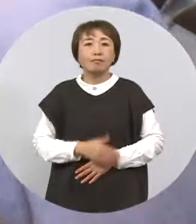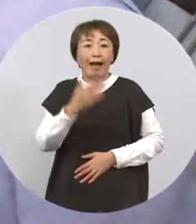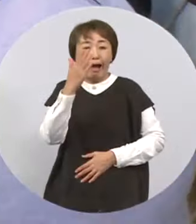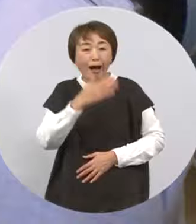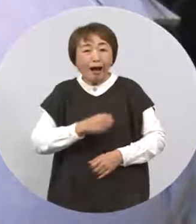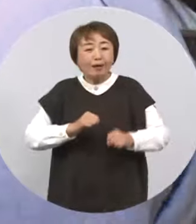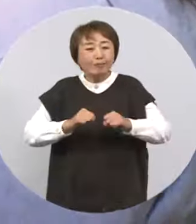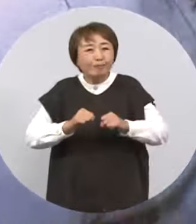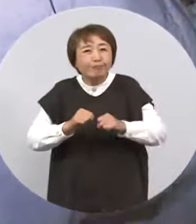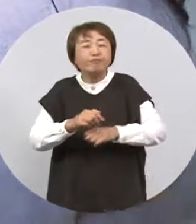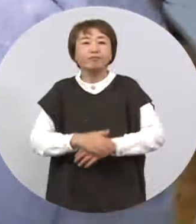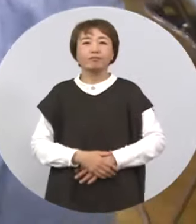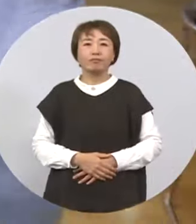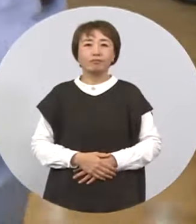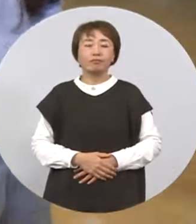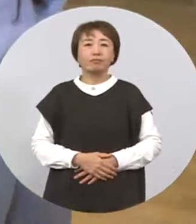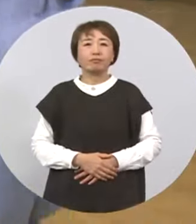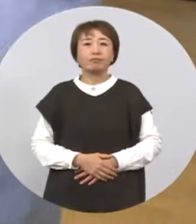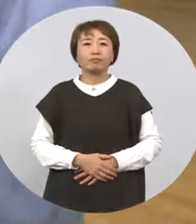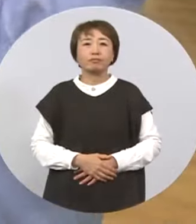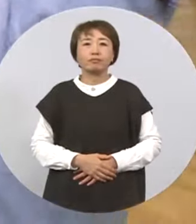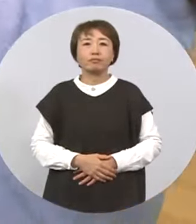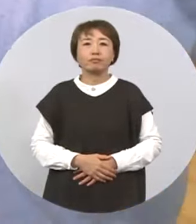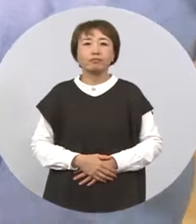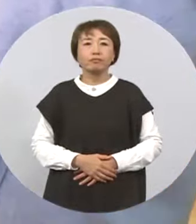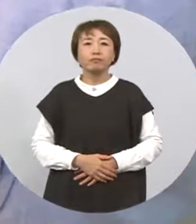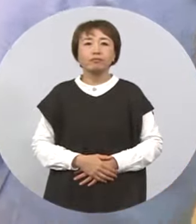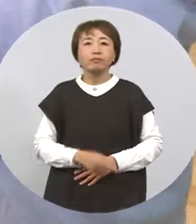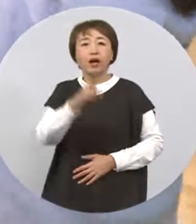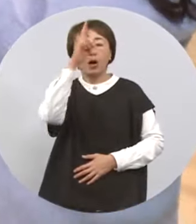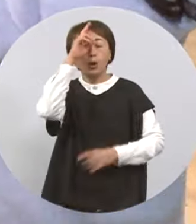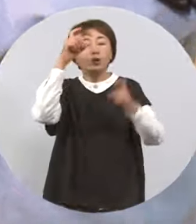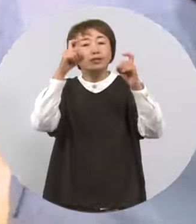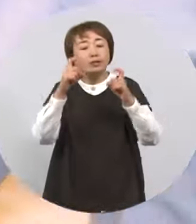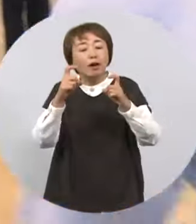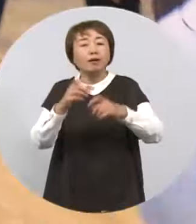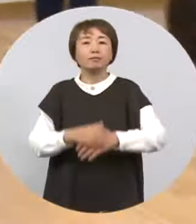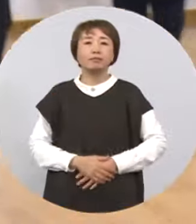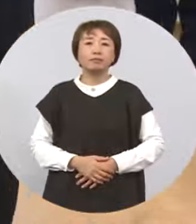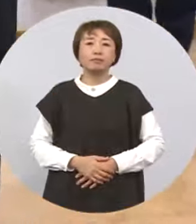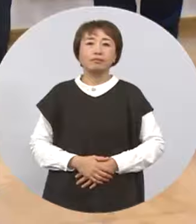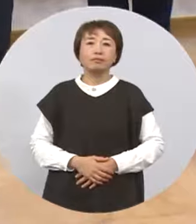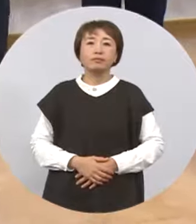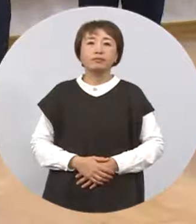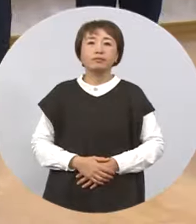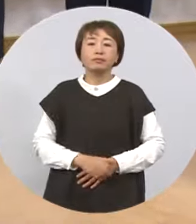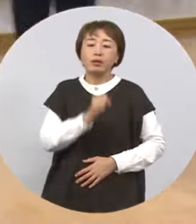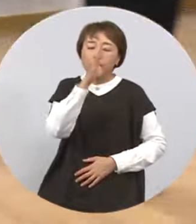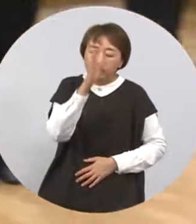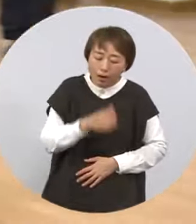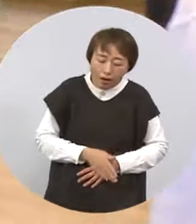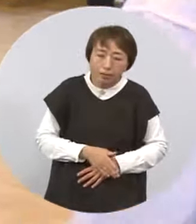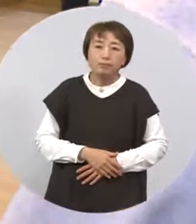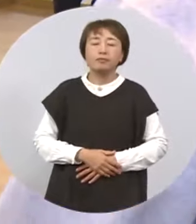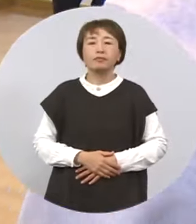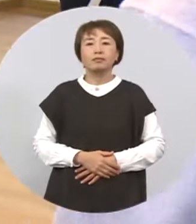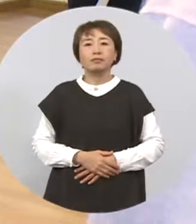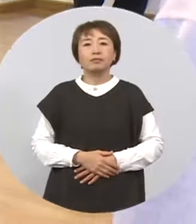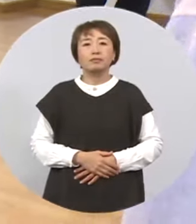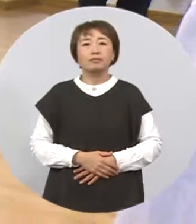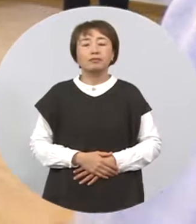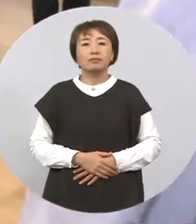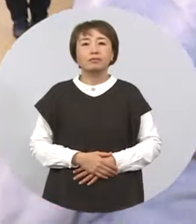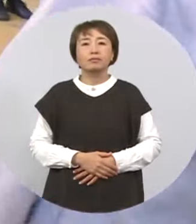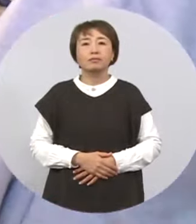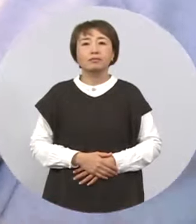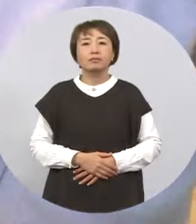やってます、やってます。 こんにちは。 こんにちは。 こんにちは。よろしくお願いいたします。 よろしくお願い